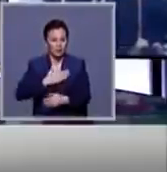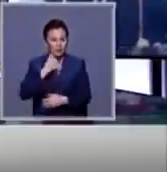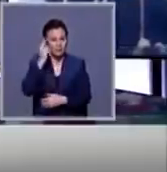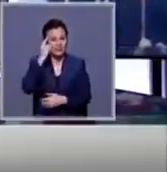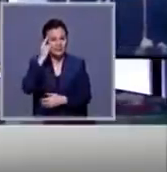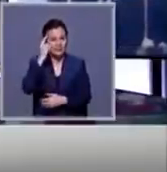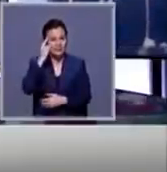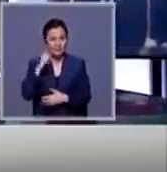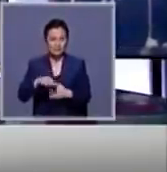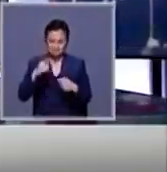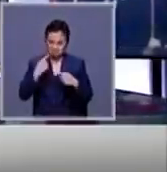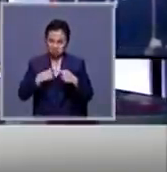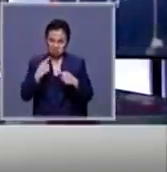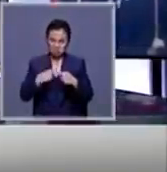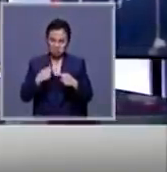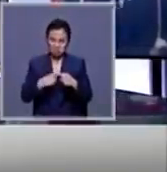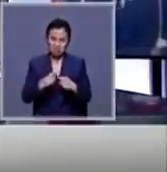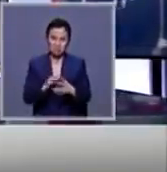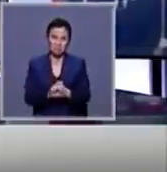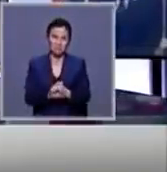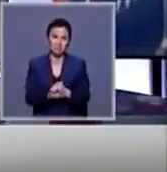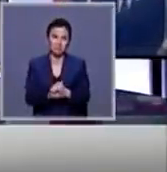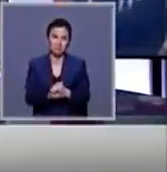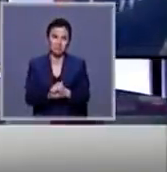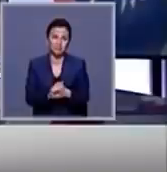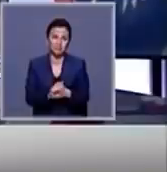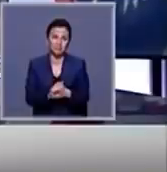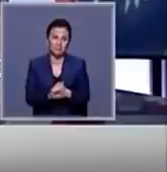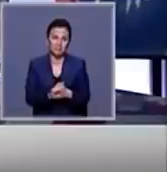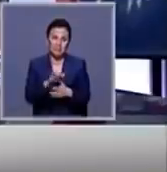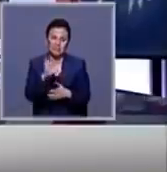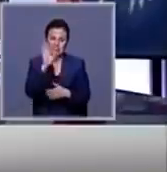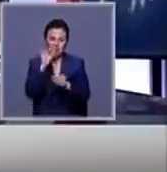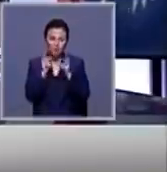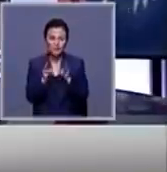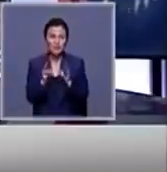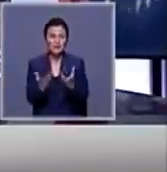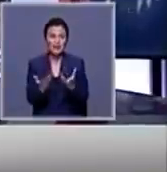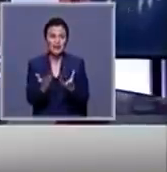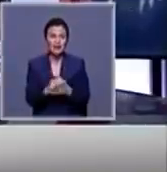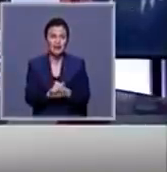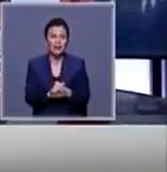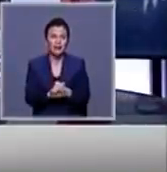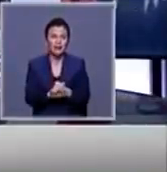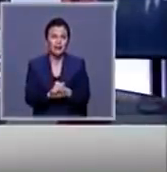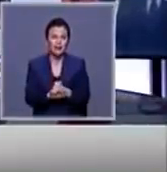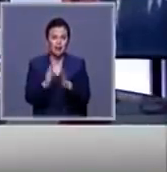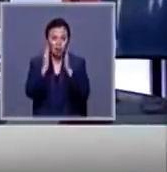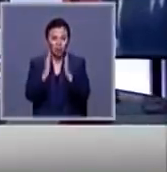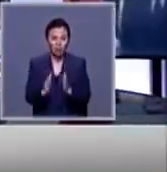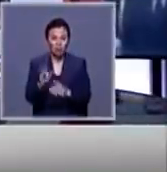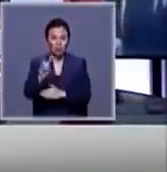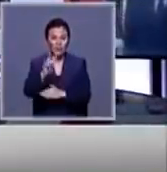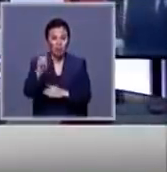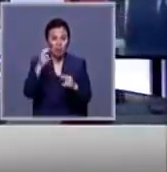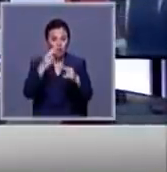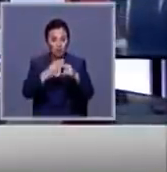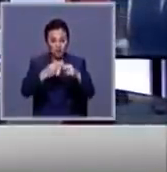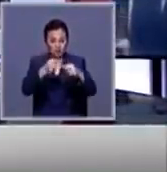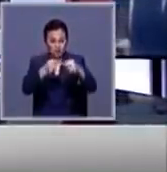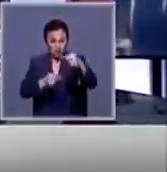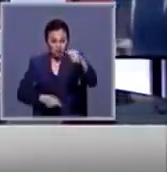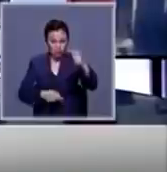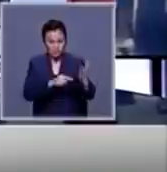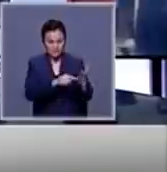ผมคิดว่ามันจะไม่ง่ายเหมือนกันว่า ค สช.จะเลือกยังไงฮะ200คนส่งชื่อมาให้คุ